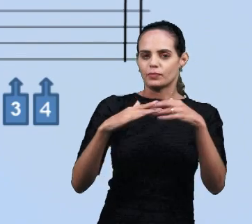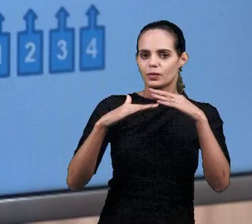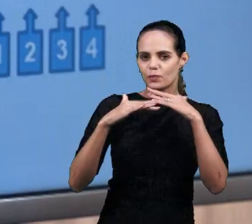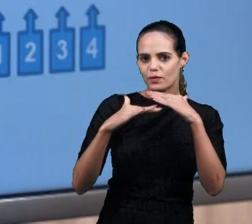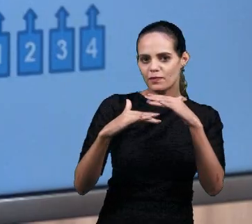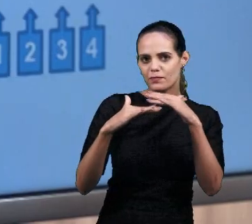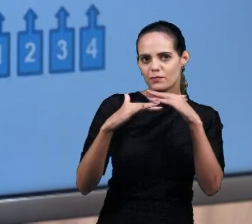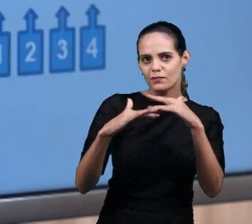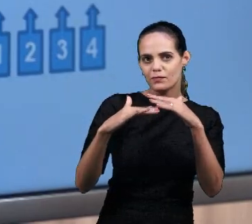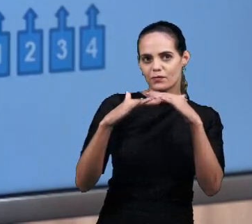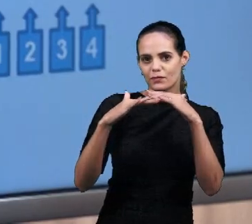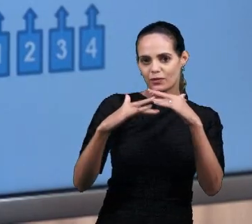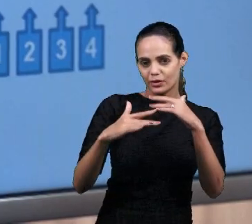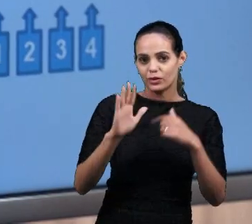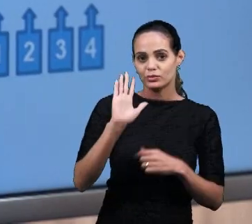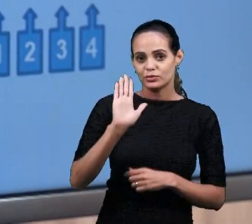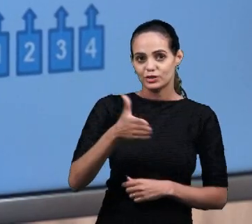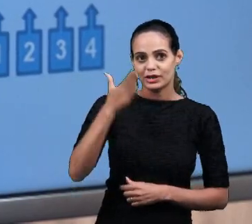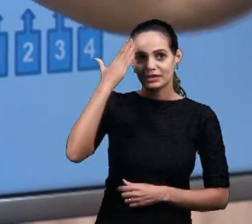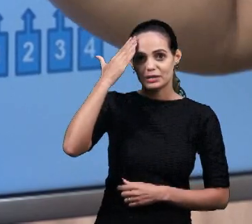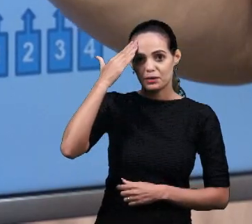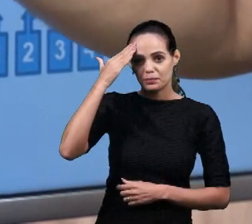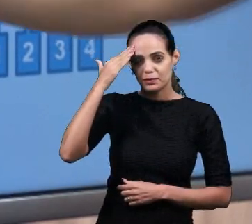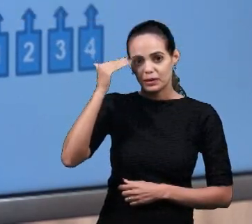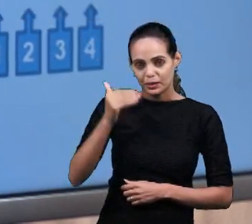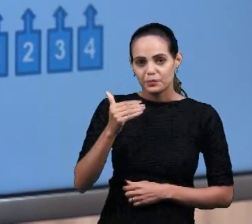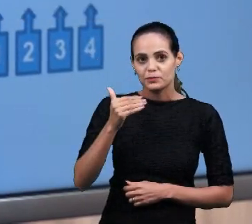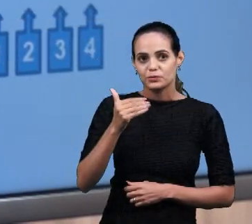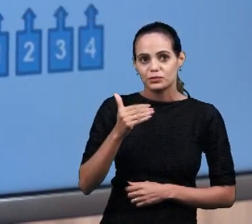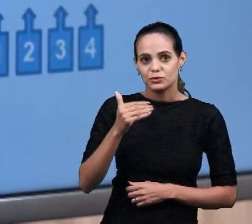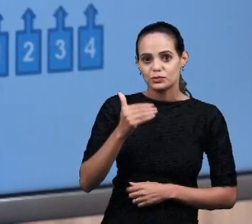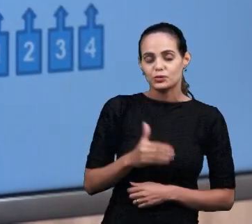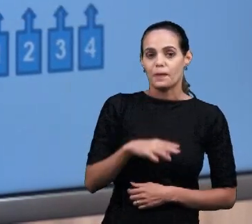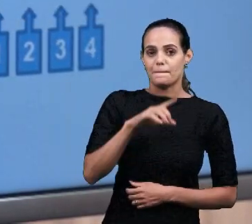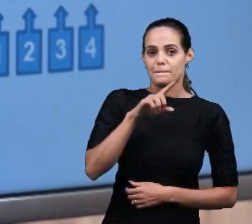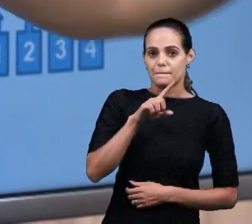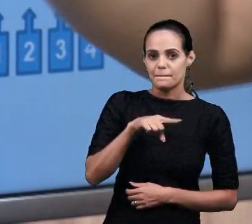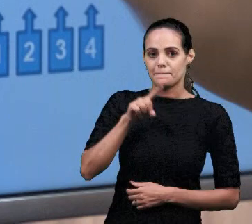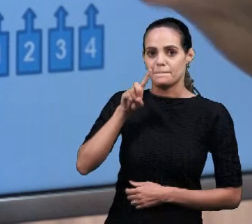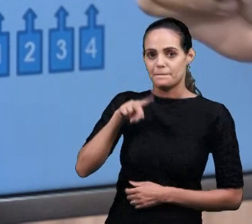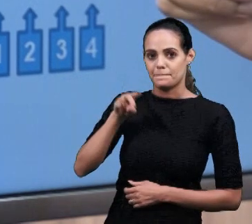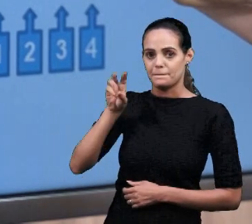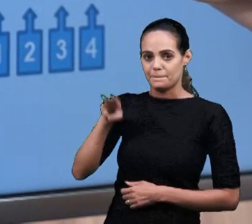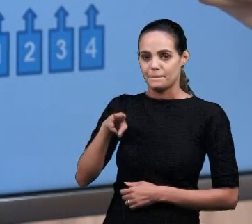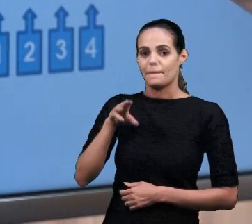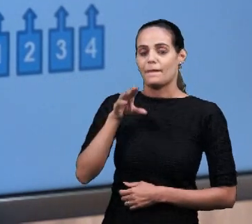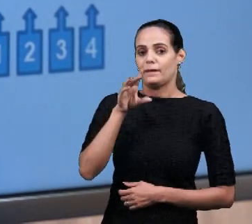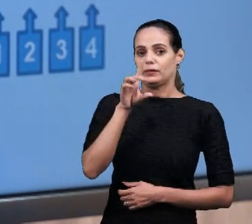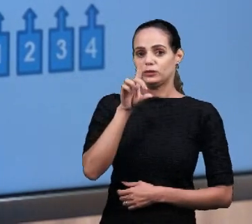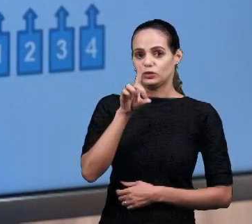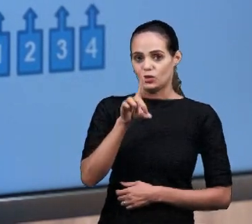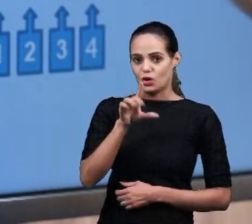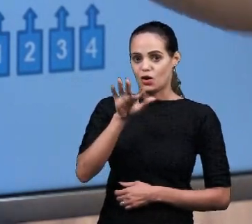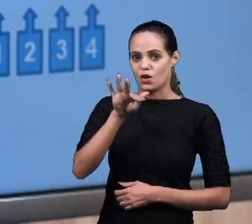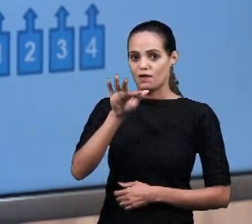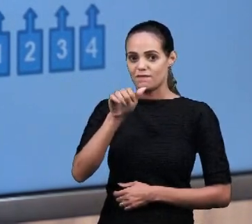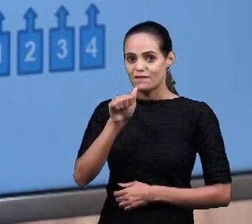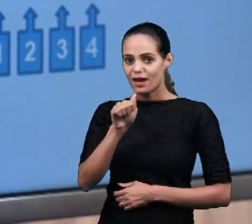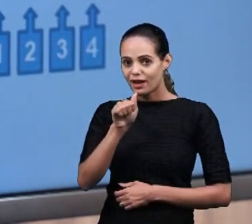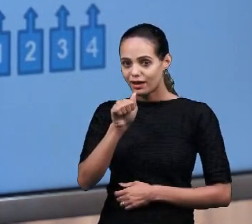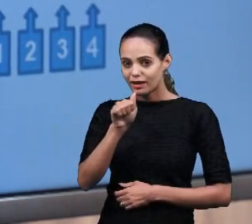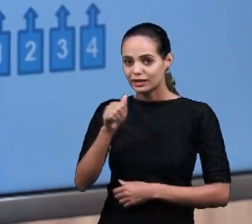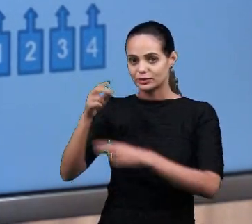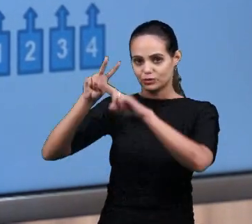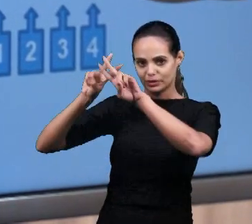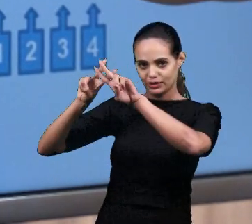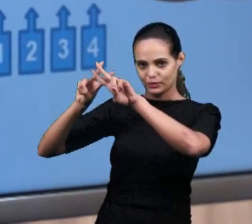douce, nous savons que nous sommes dans le compas 4-4, Fa, Do dièse. Observez, je vous ai mis ici